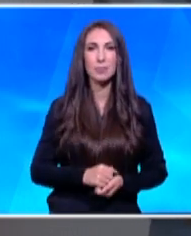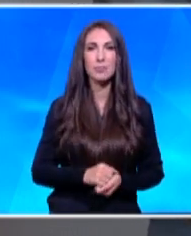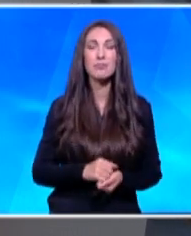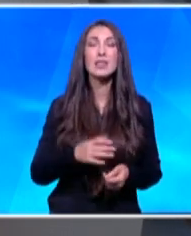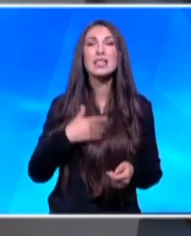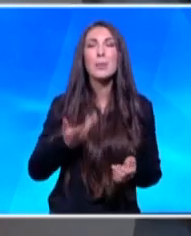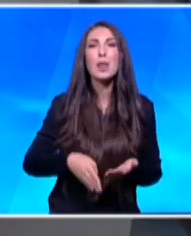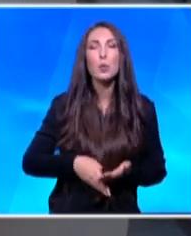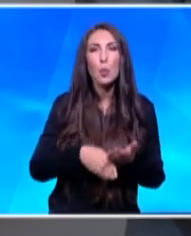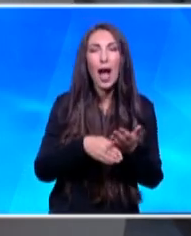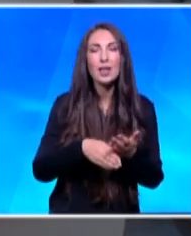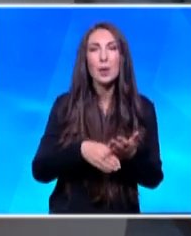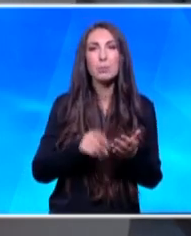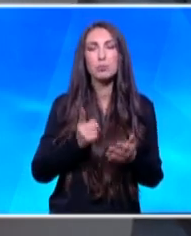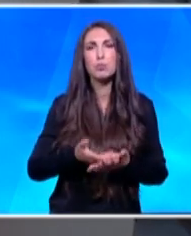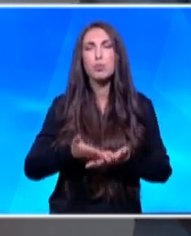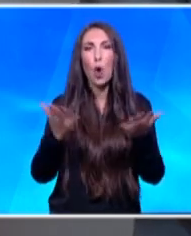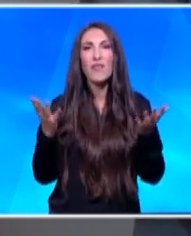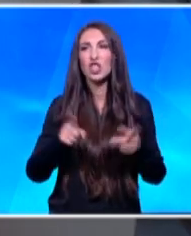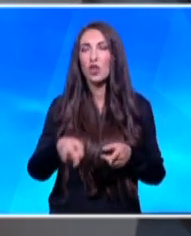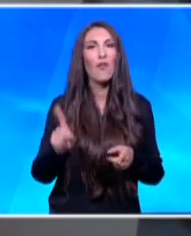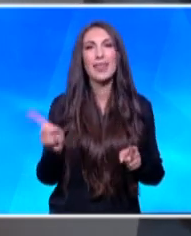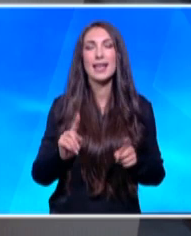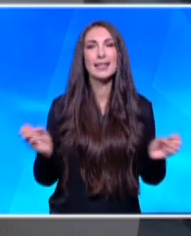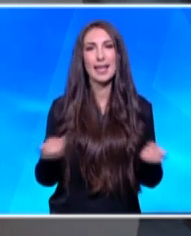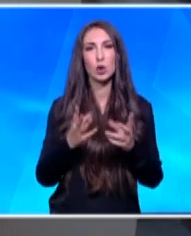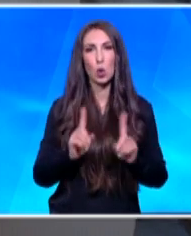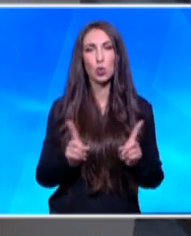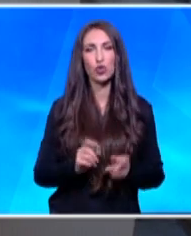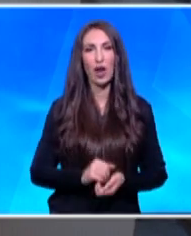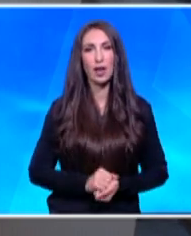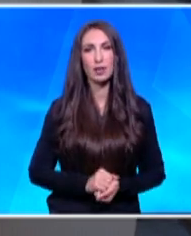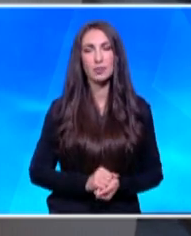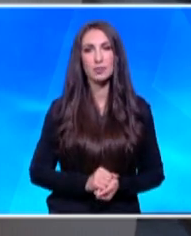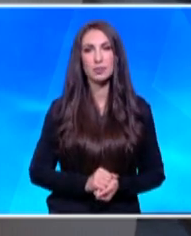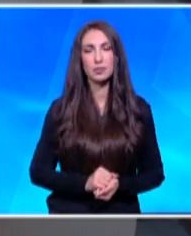за да помогнем колкото може повече това да не се случва.